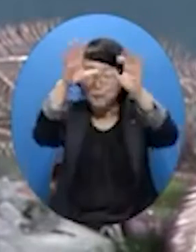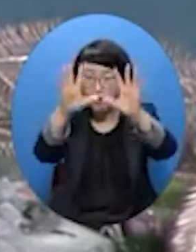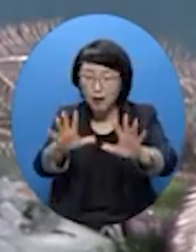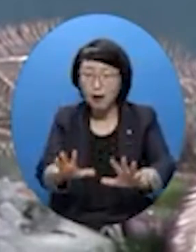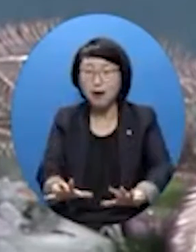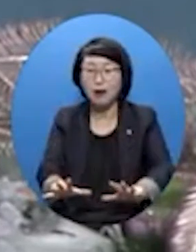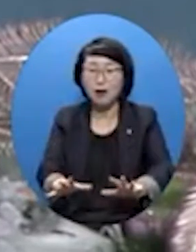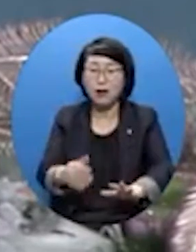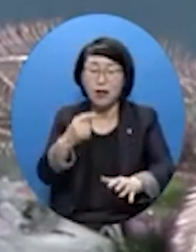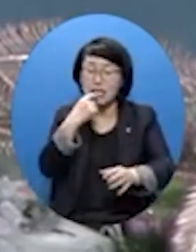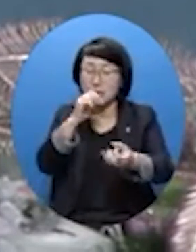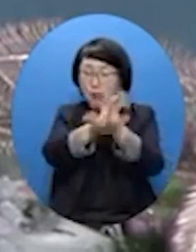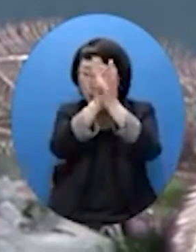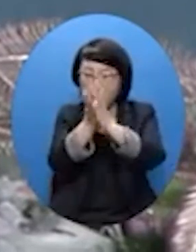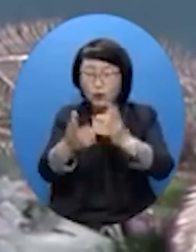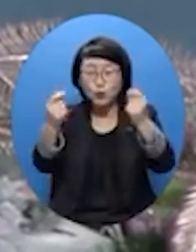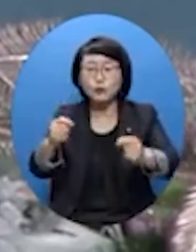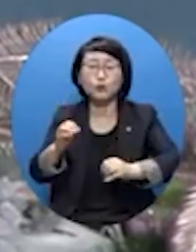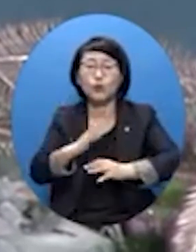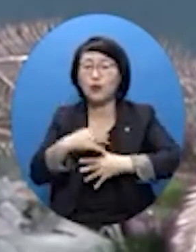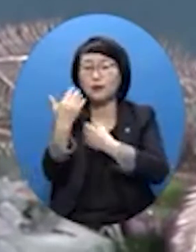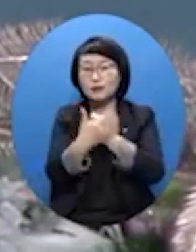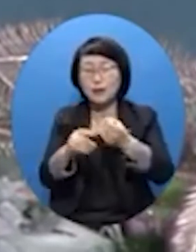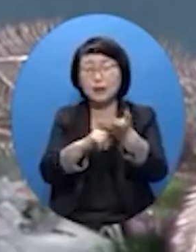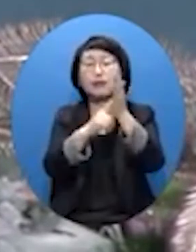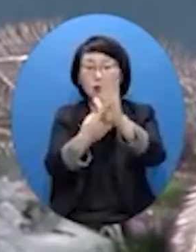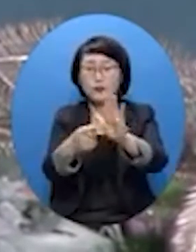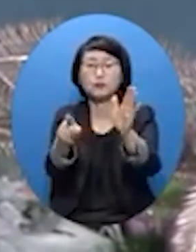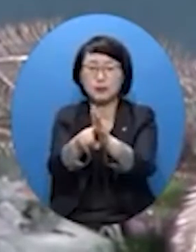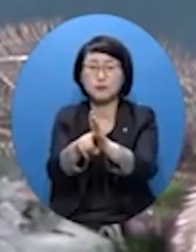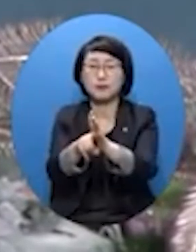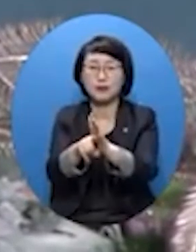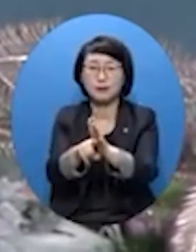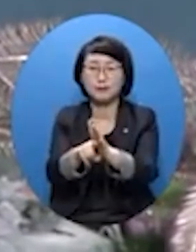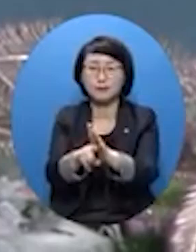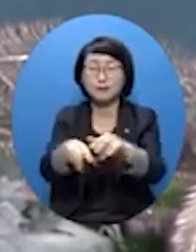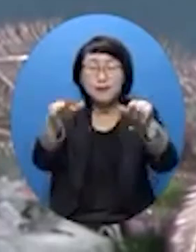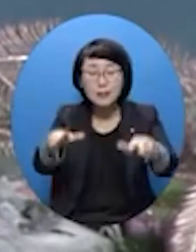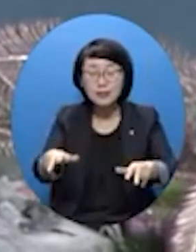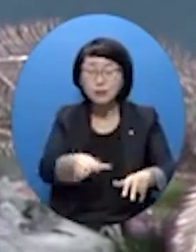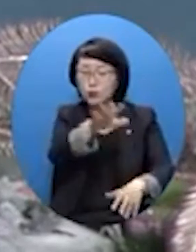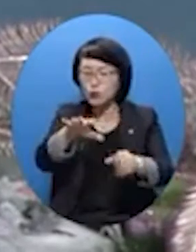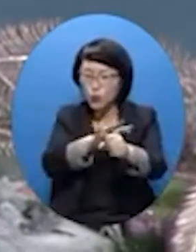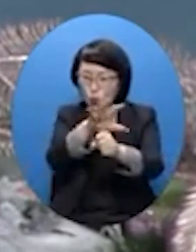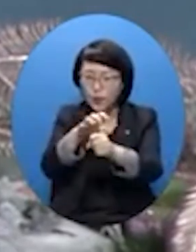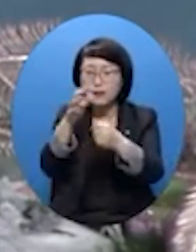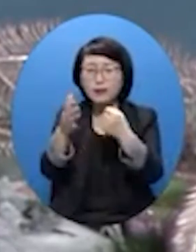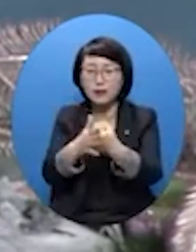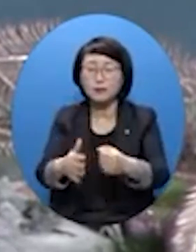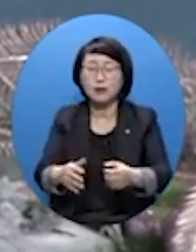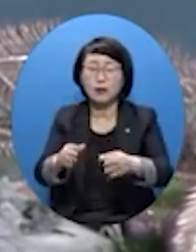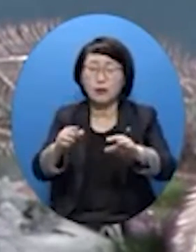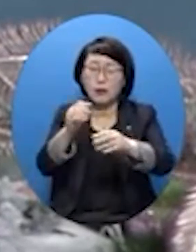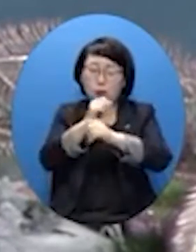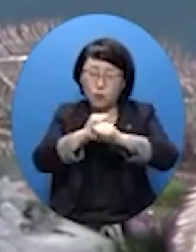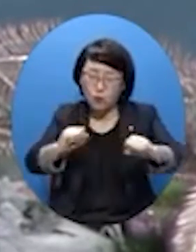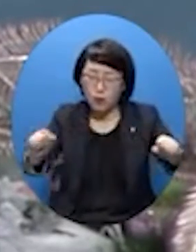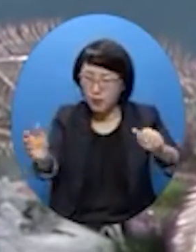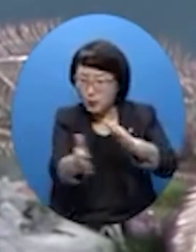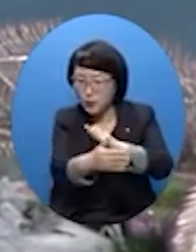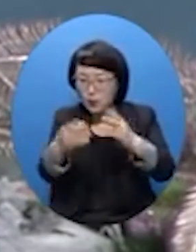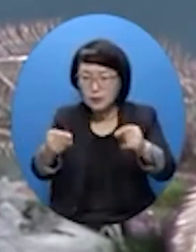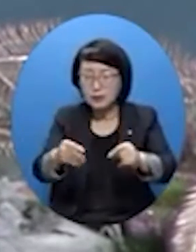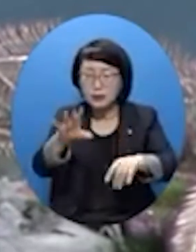같은 그러한 놀라운 하나님의 역사가 나타나게 될 것입니다. 지금 우리가 코로나19로 인해서 광야같이